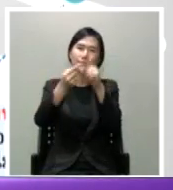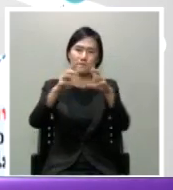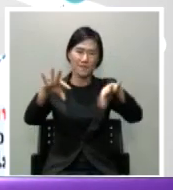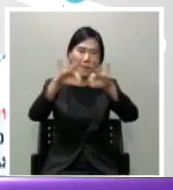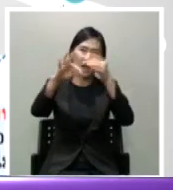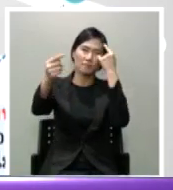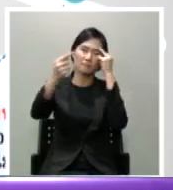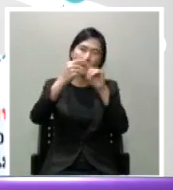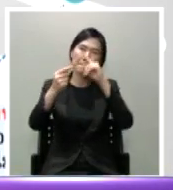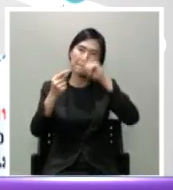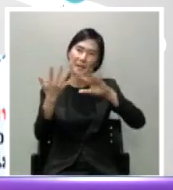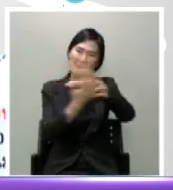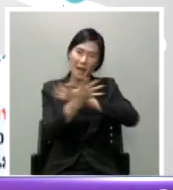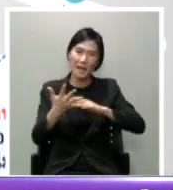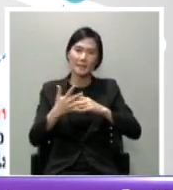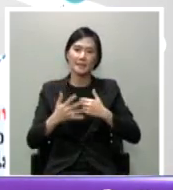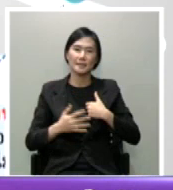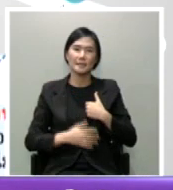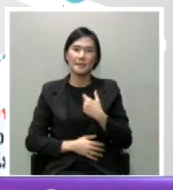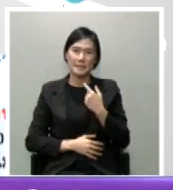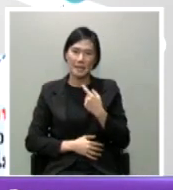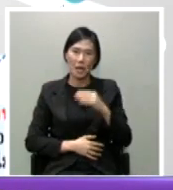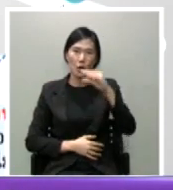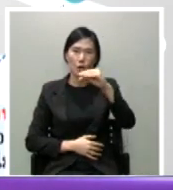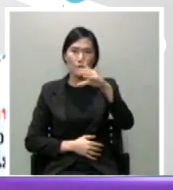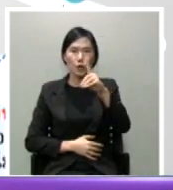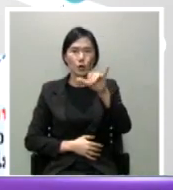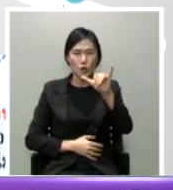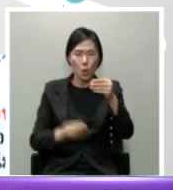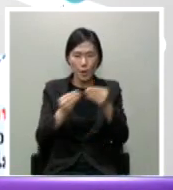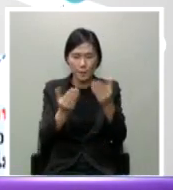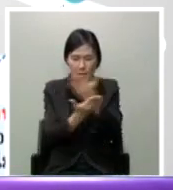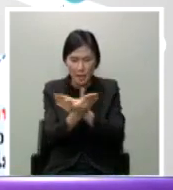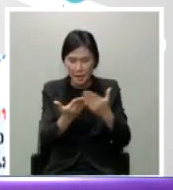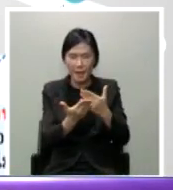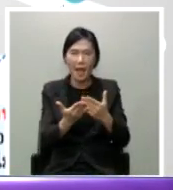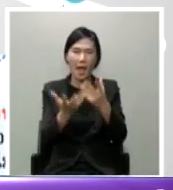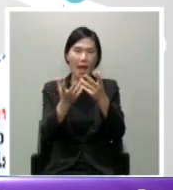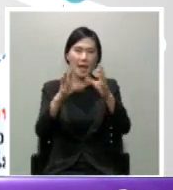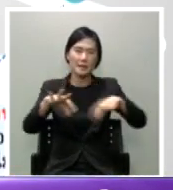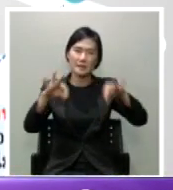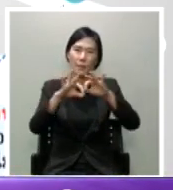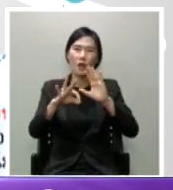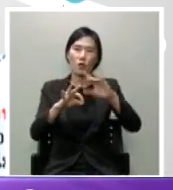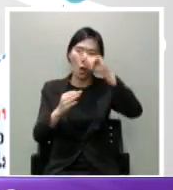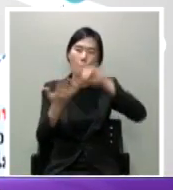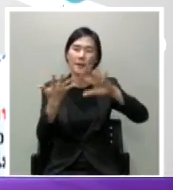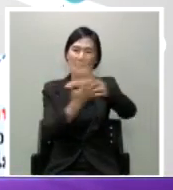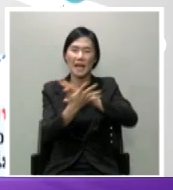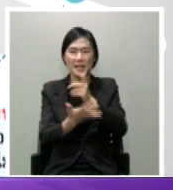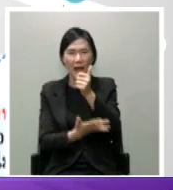ได้ขีดเส้นใต้คำว่าโดยพิจารณาผลประโยชน์อันสำคัญของประเทศด้วยก็